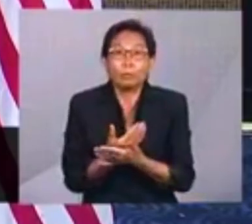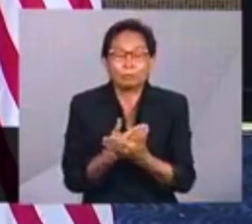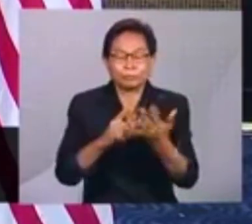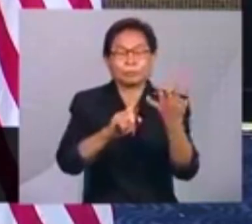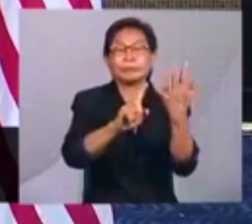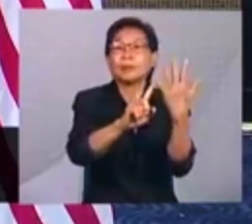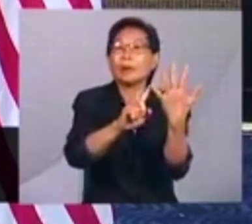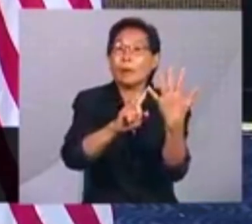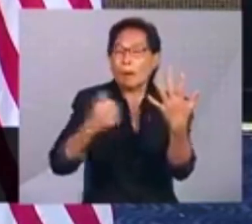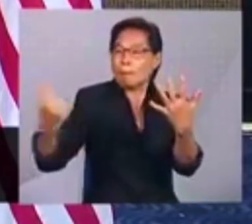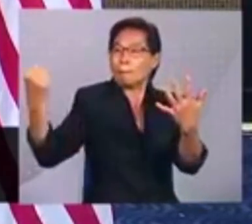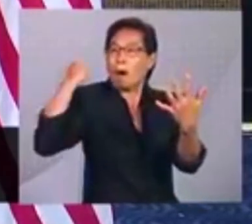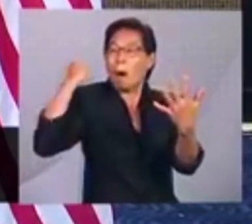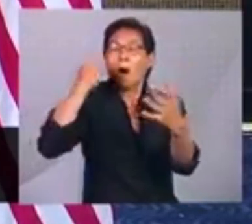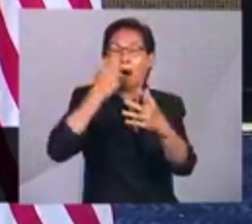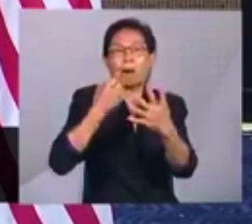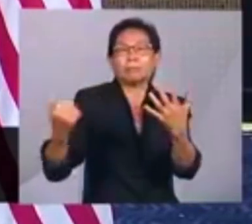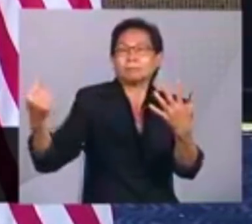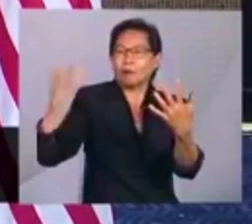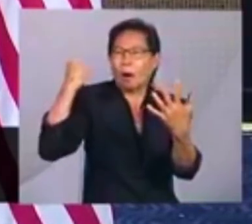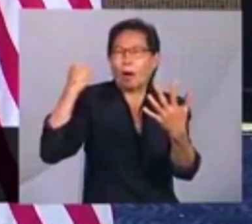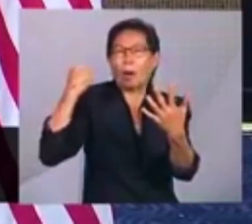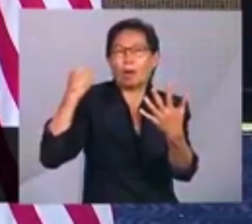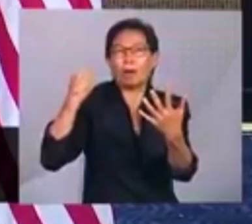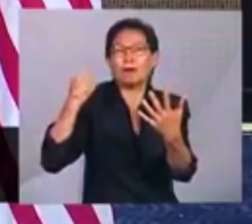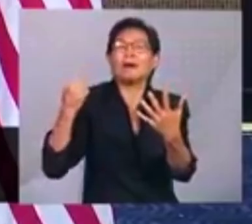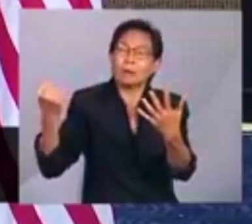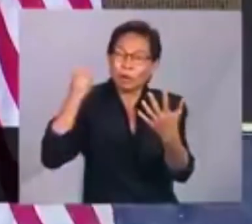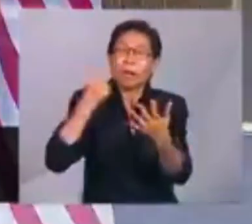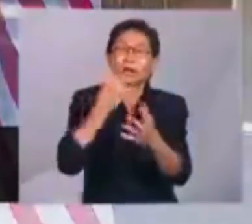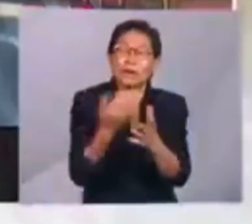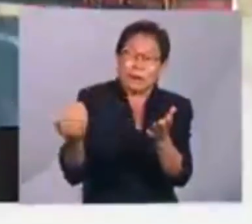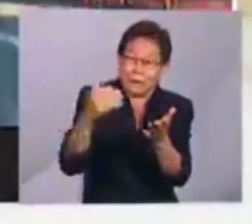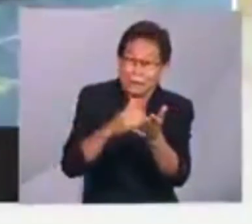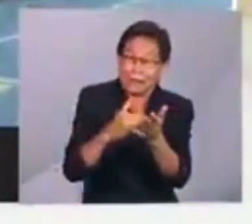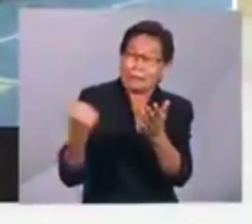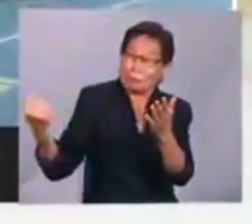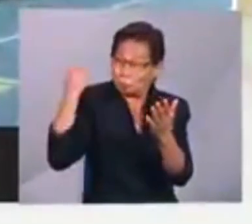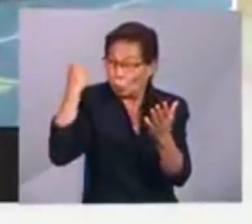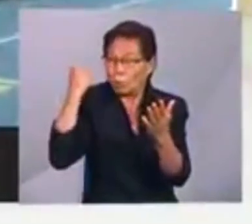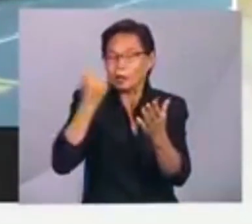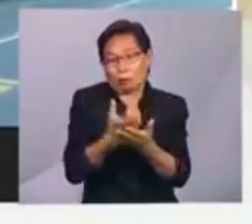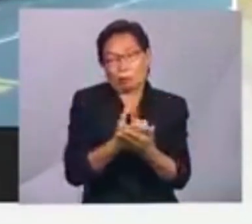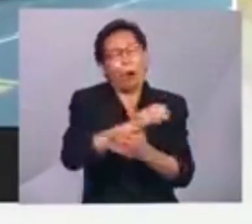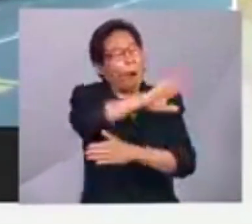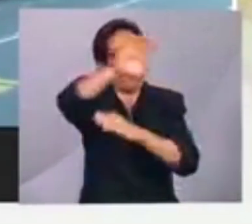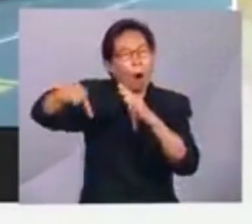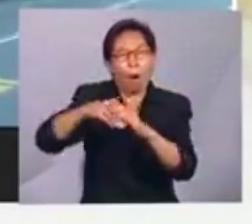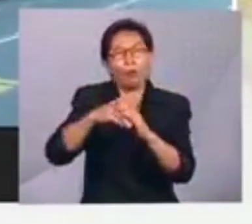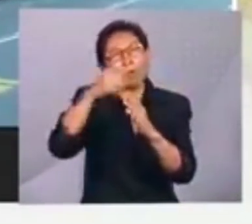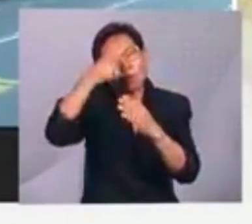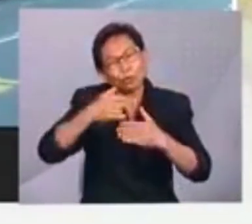kelima memperkosa atau riwayat list ekonomi secara menyeluruh demi kelangsungan